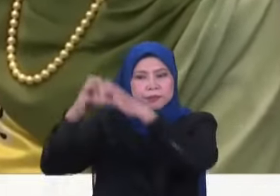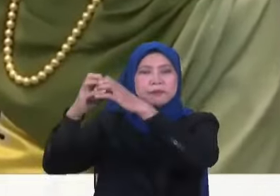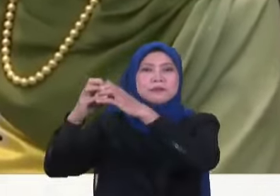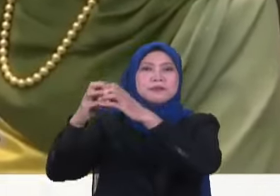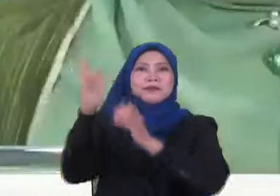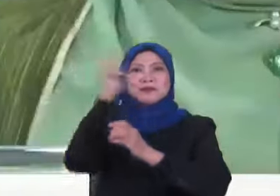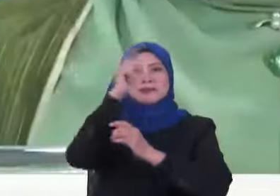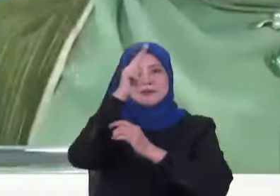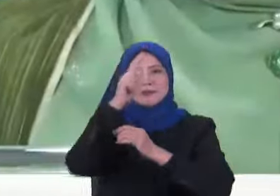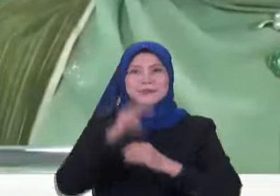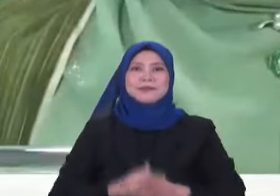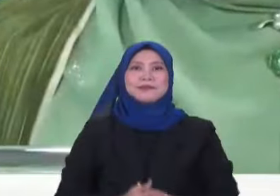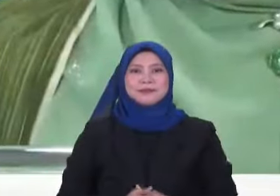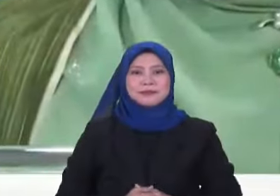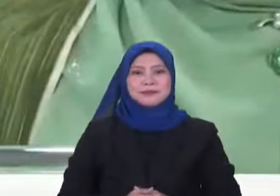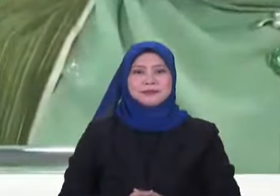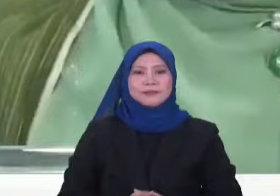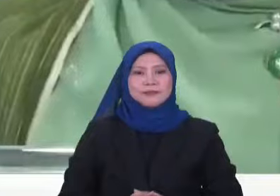pimpinan kerajaan